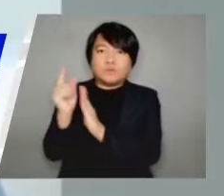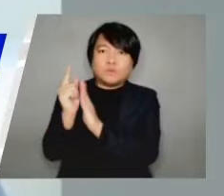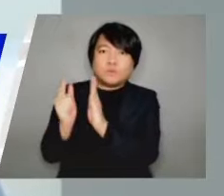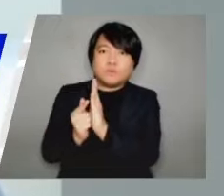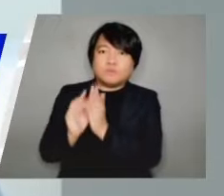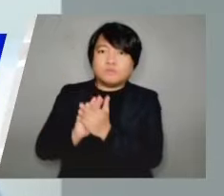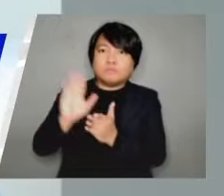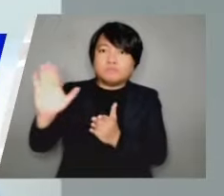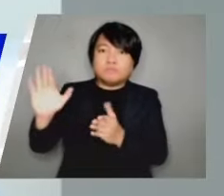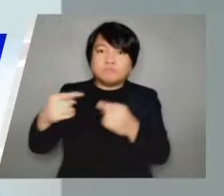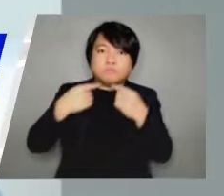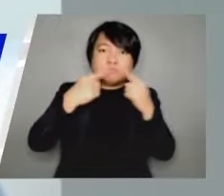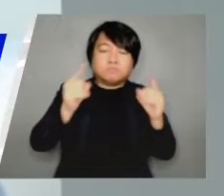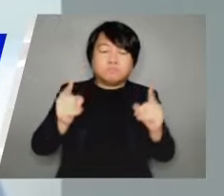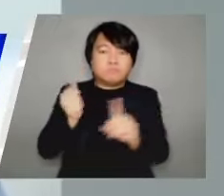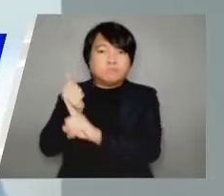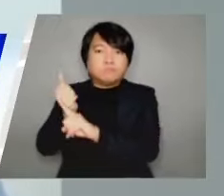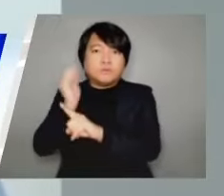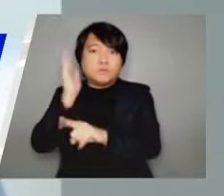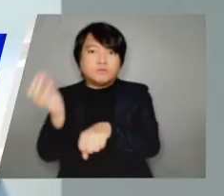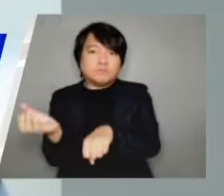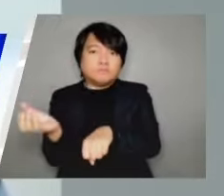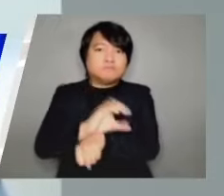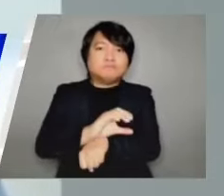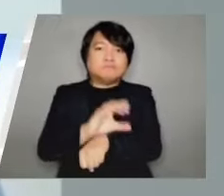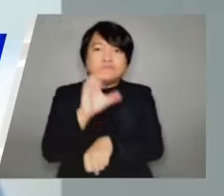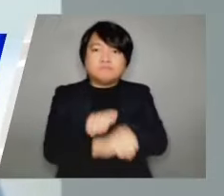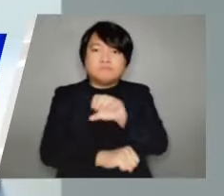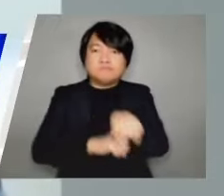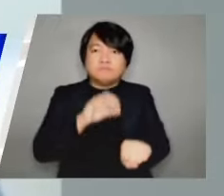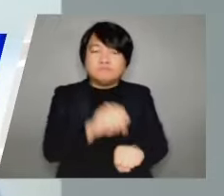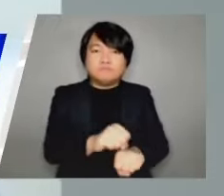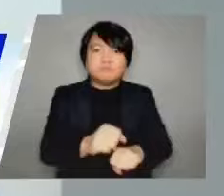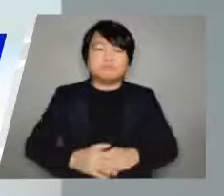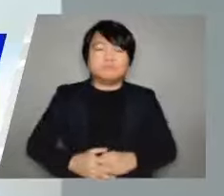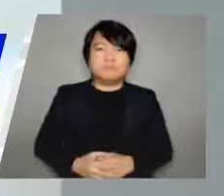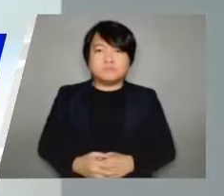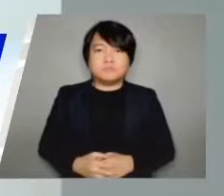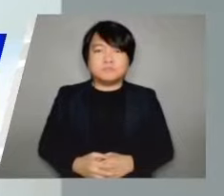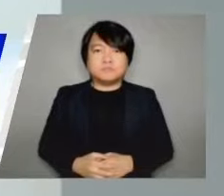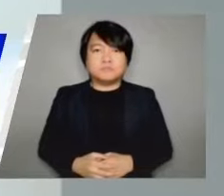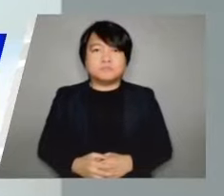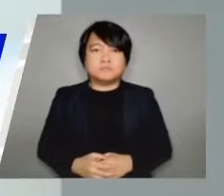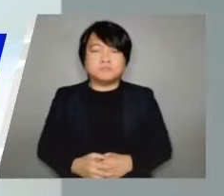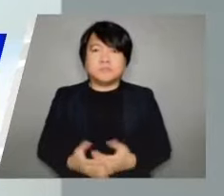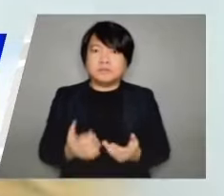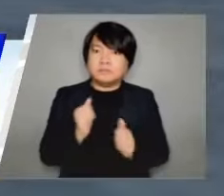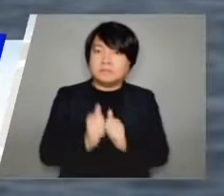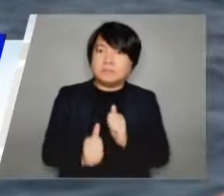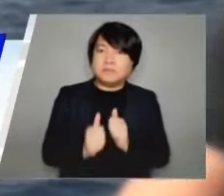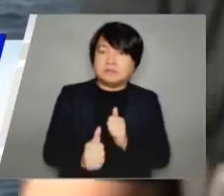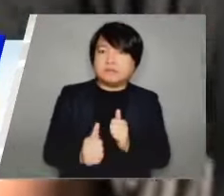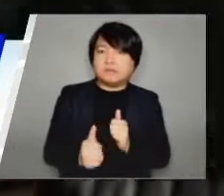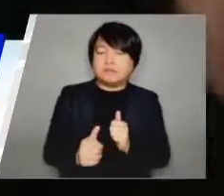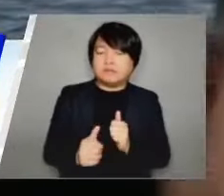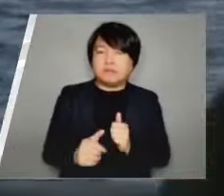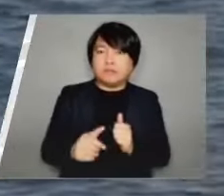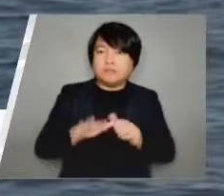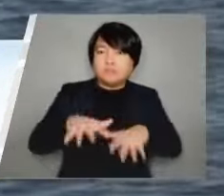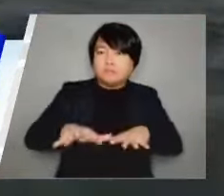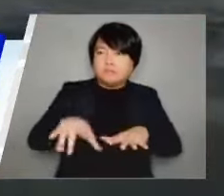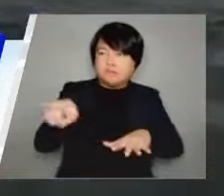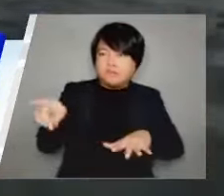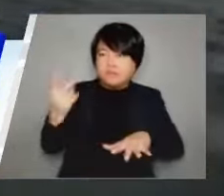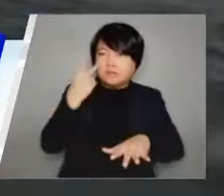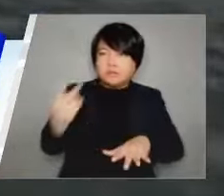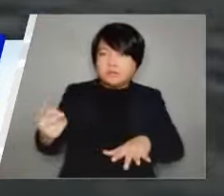enforce such new regulation, di sana mas mataas na ang bilang ng China Coast Guard na na-deploy nila dito. Panawagan ngayon ng